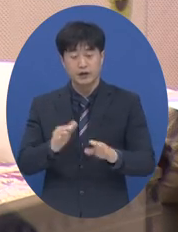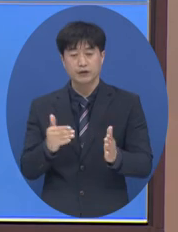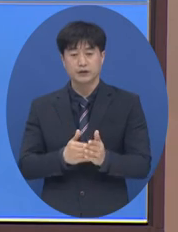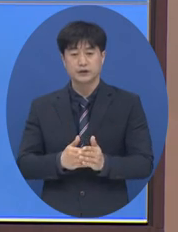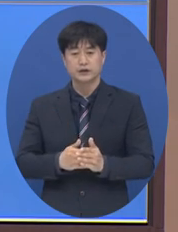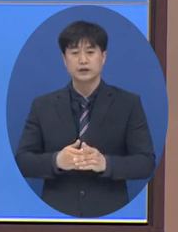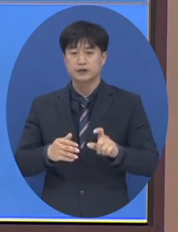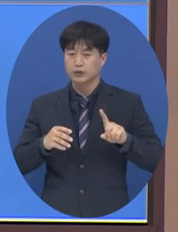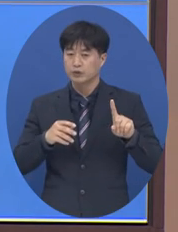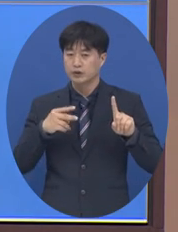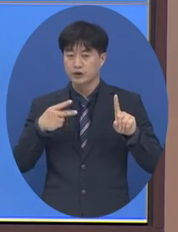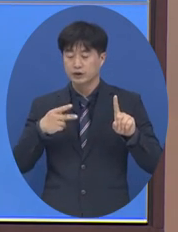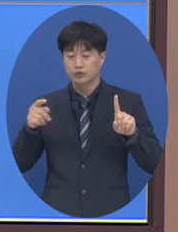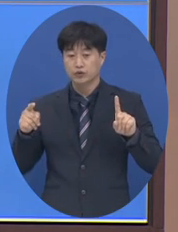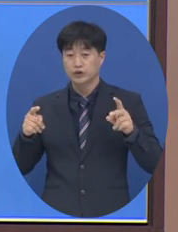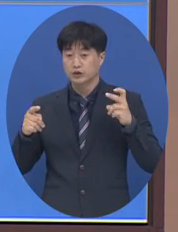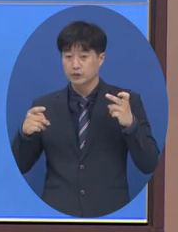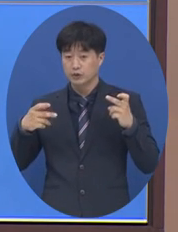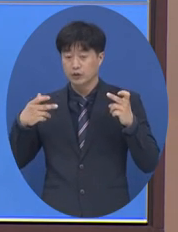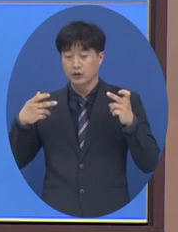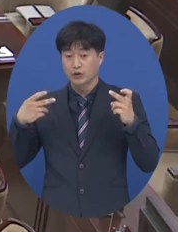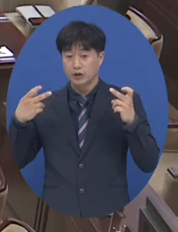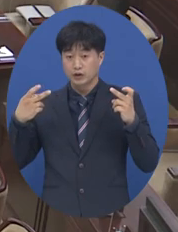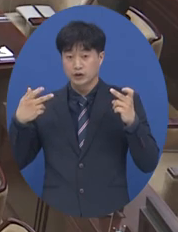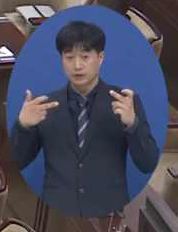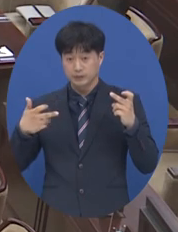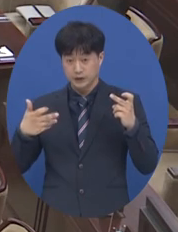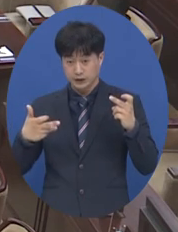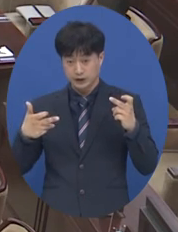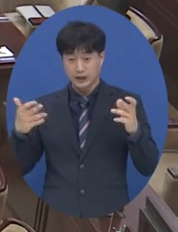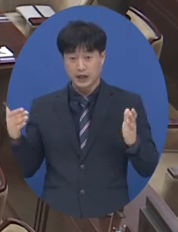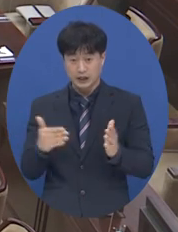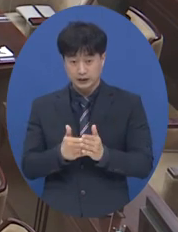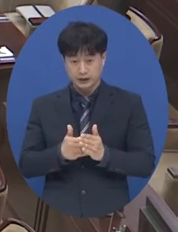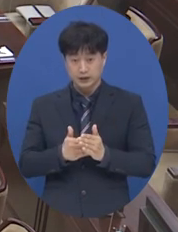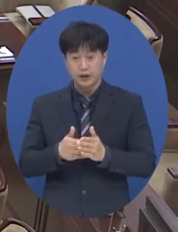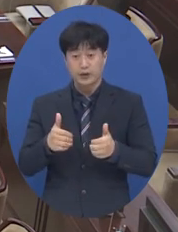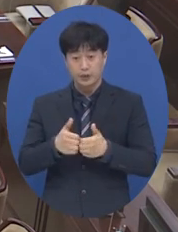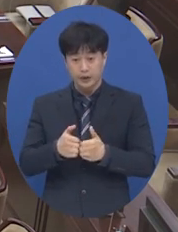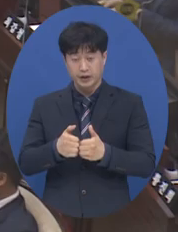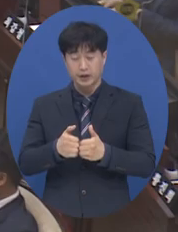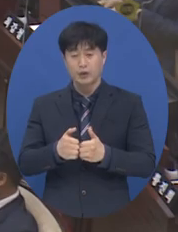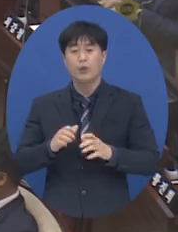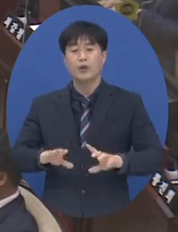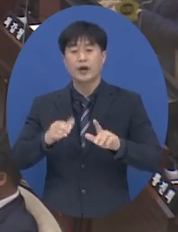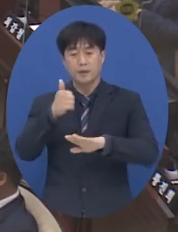11월 2일부터 12월 17일까지 열리는 다음 제356회